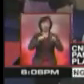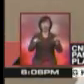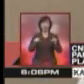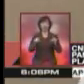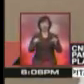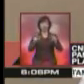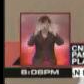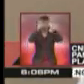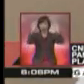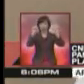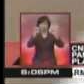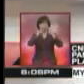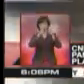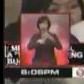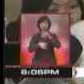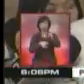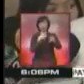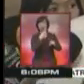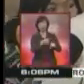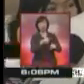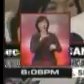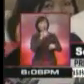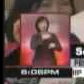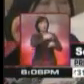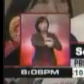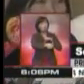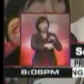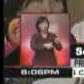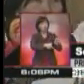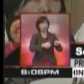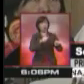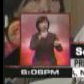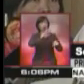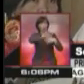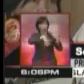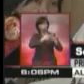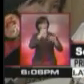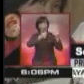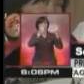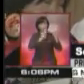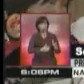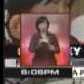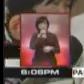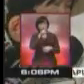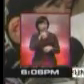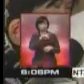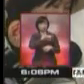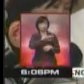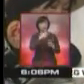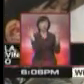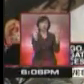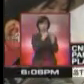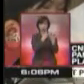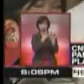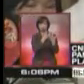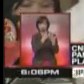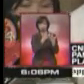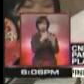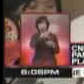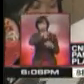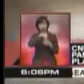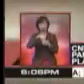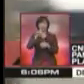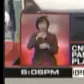binalik sa mga motorista lah tayo sigur we can probably we can all probably be more